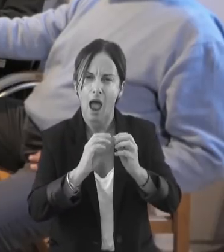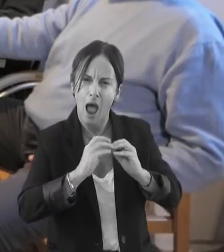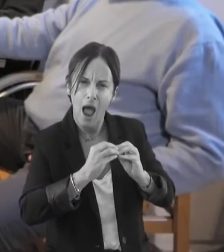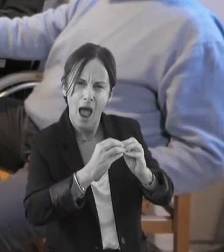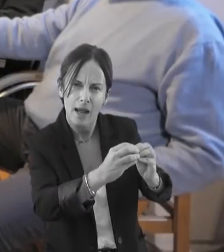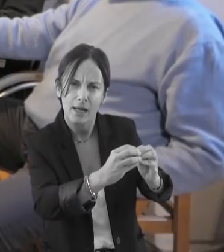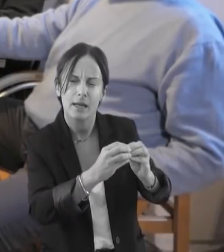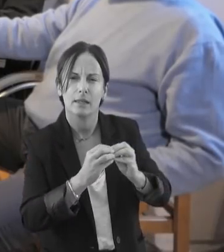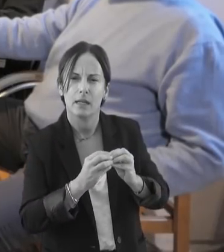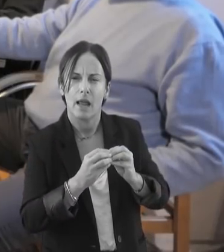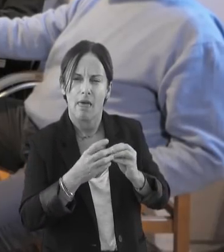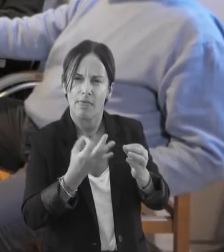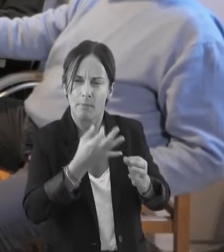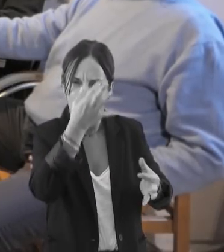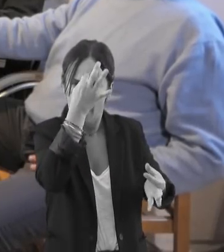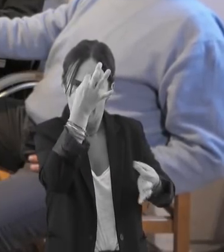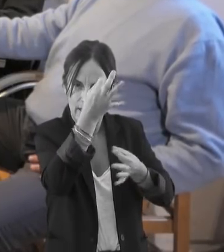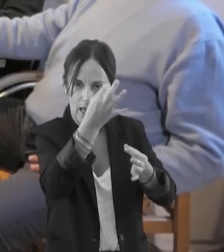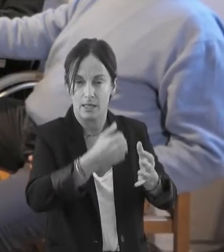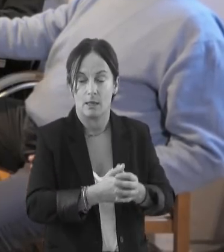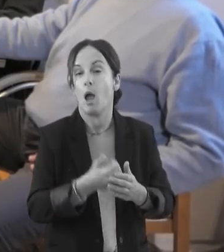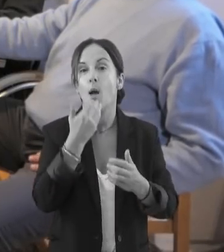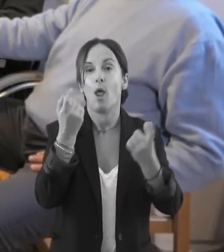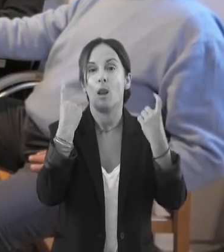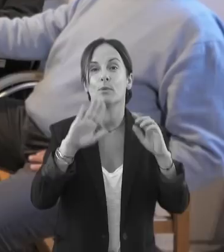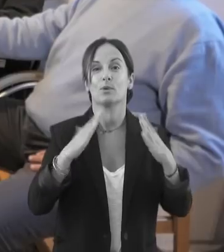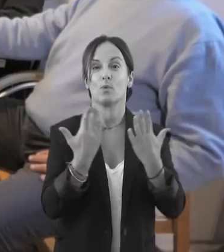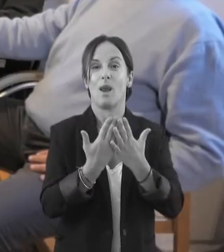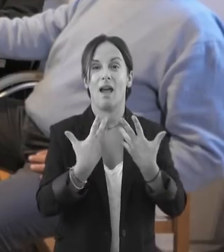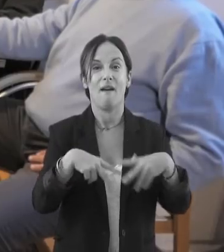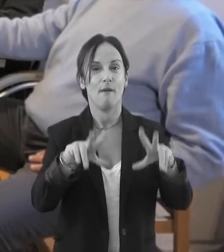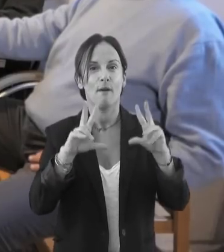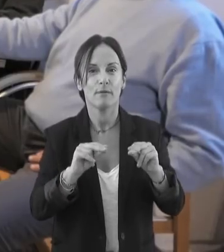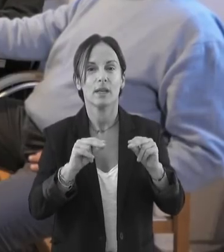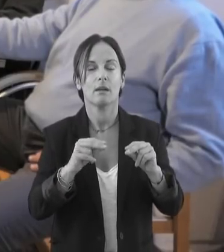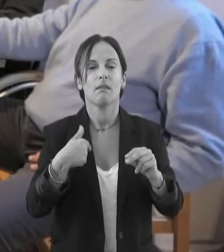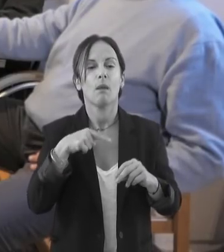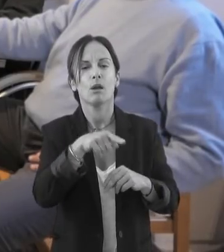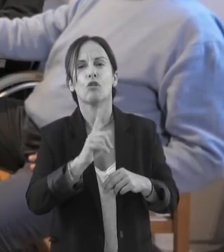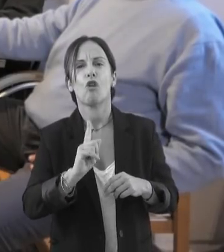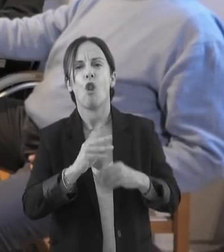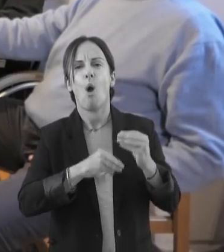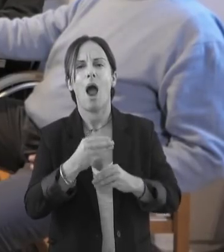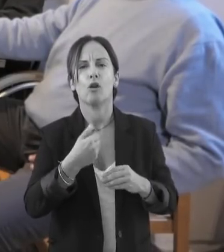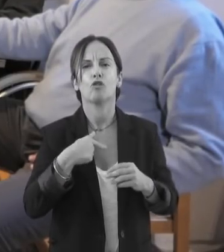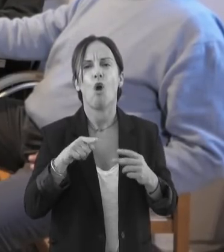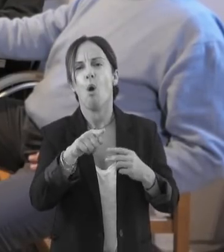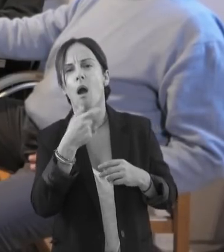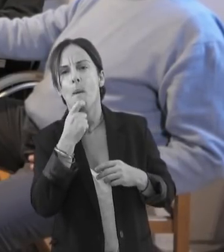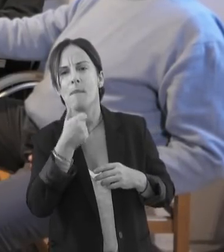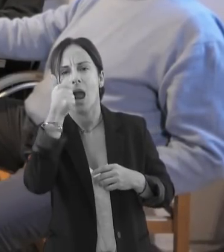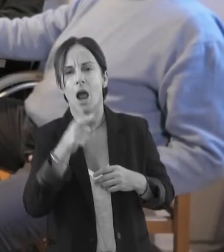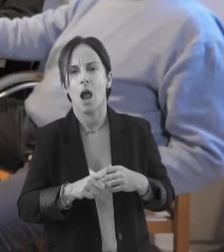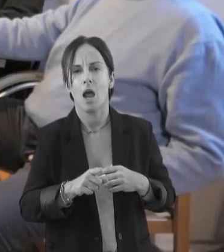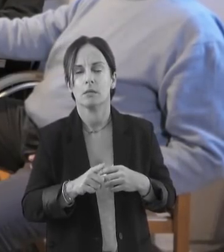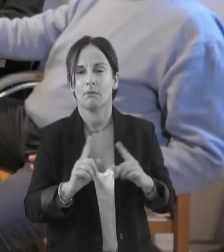també per ell que no, però també és bàsic. Fonamental, és a dir... Si el trobes malament, ja pot estar sempre ben arreglada... A dins el procés de construcció del marge, que